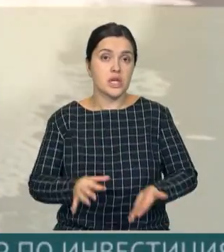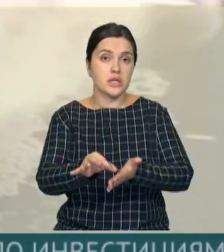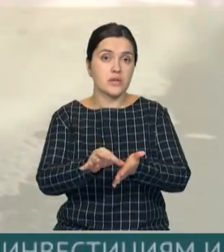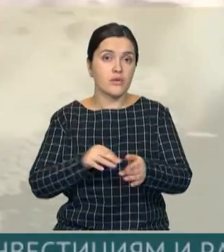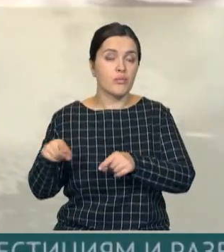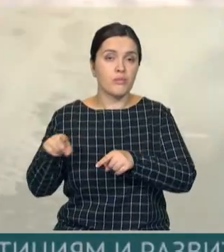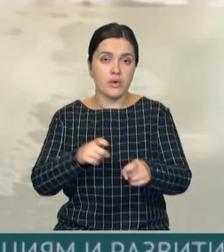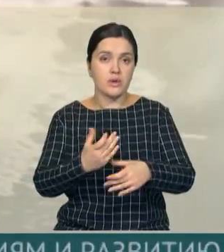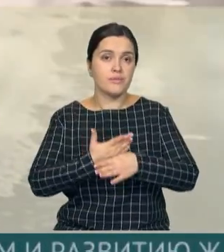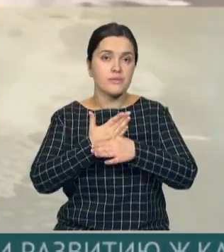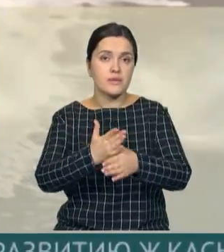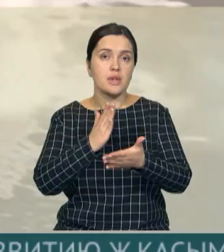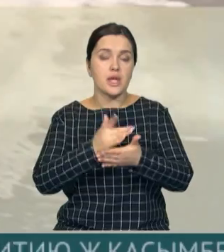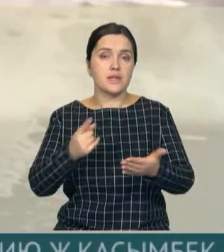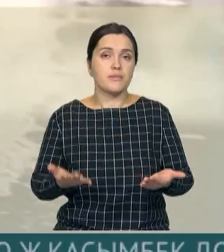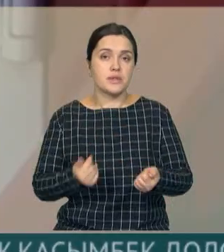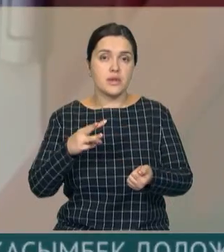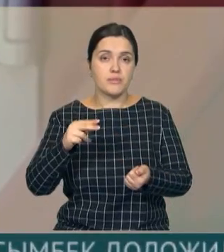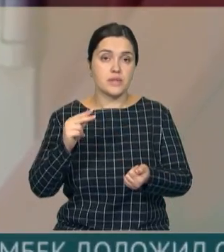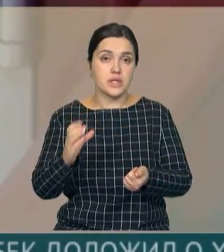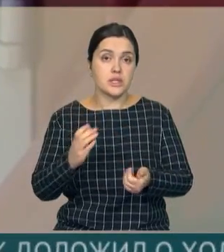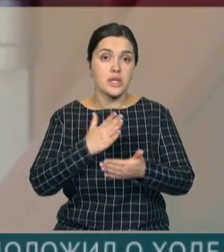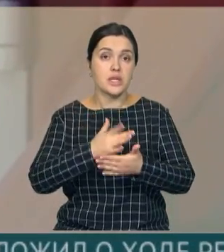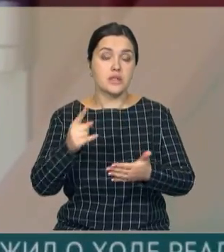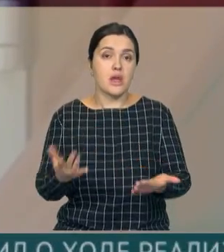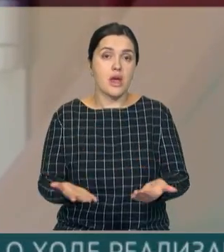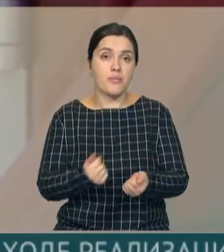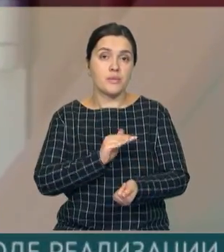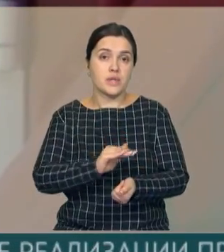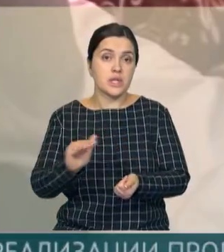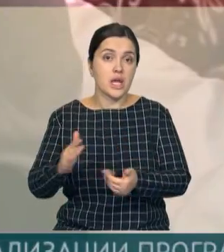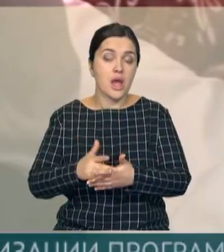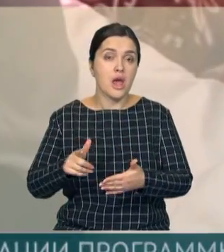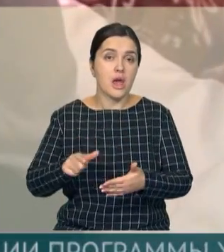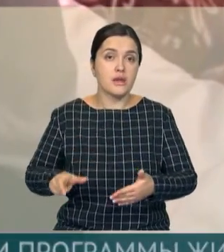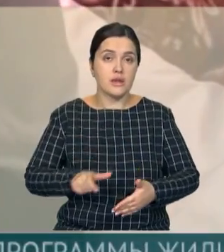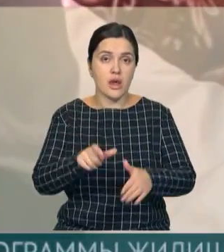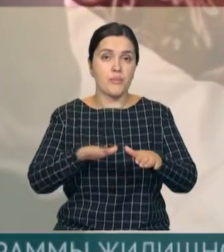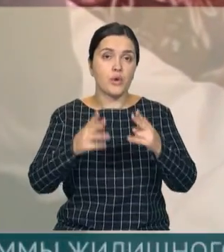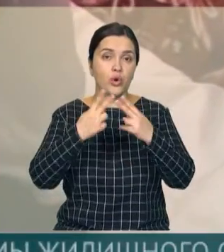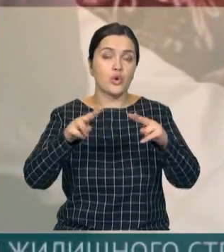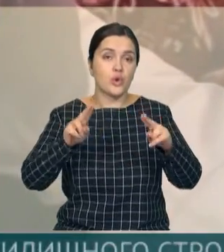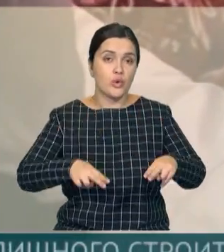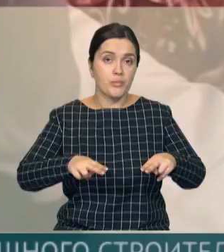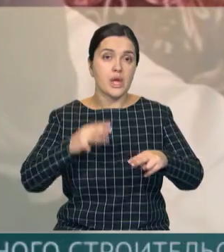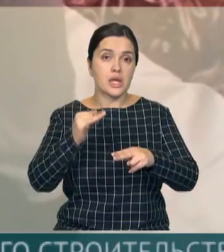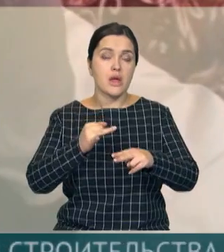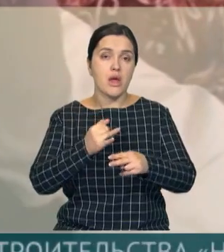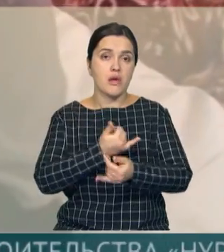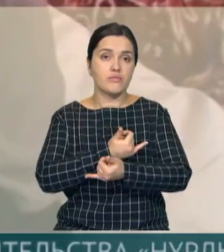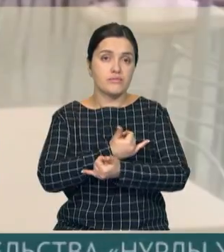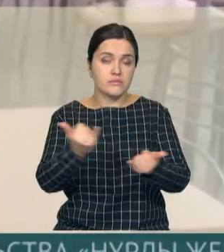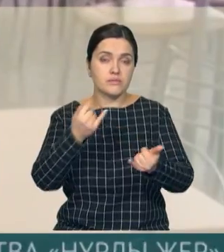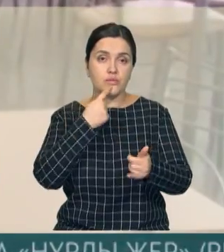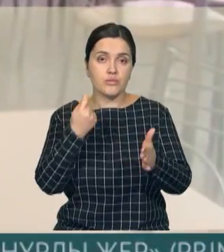бросились на помощь юным спортсменам. Спасатели МЧС России эвакуировали ребят с автострады в местный клуб культуры и предоставили им